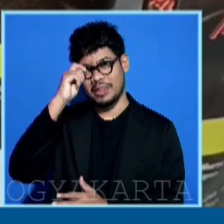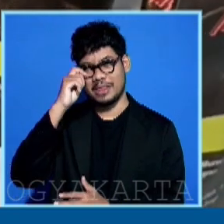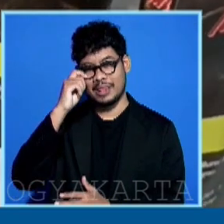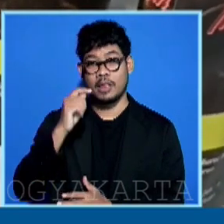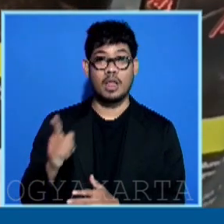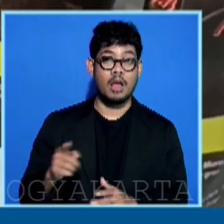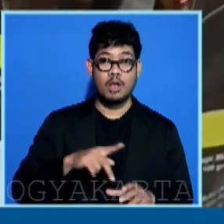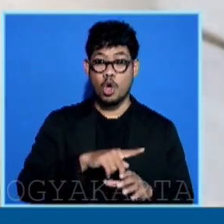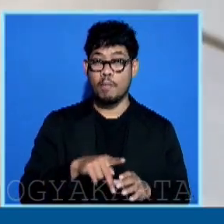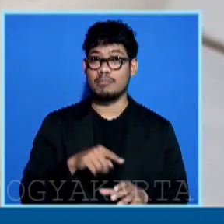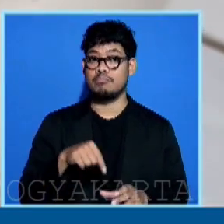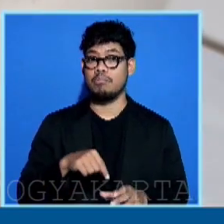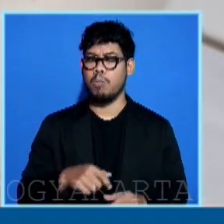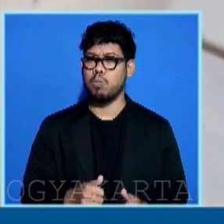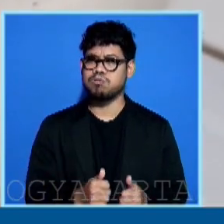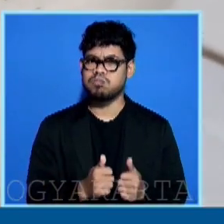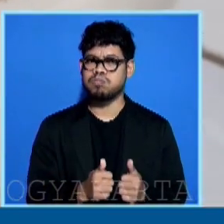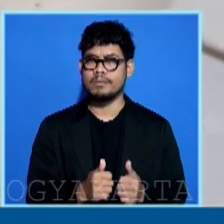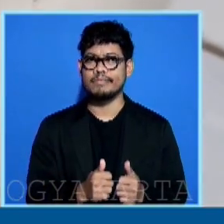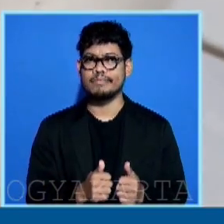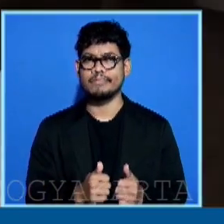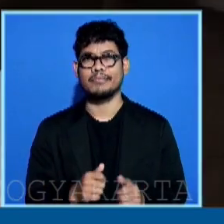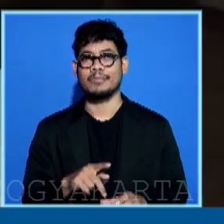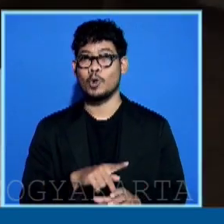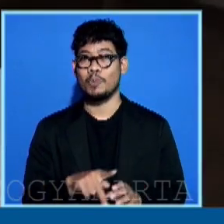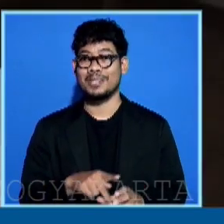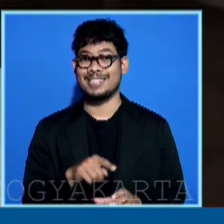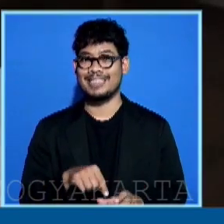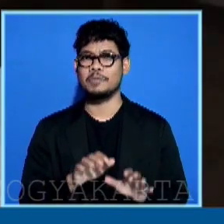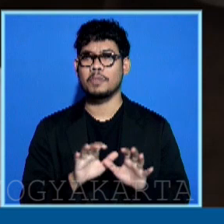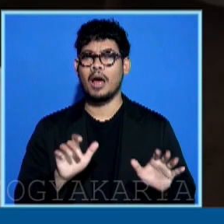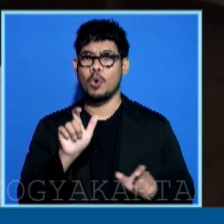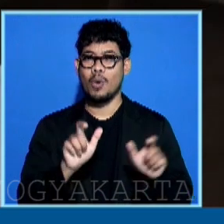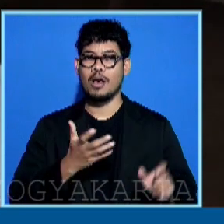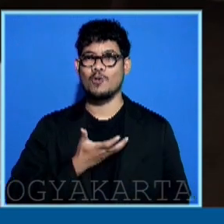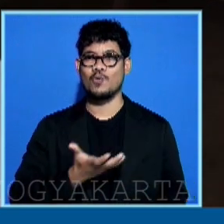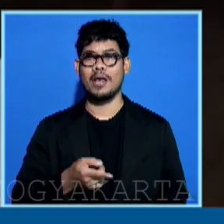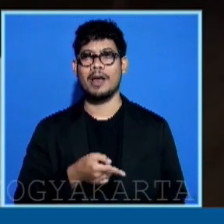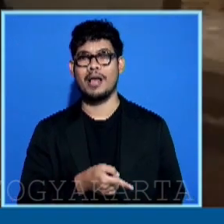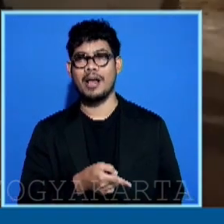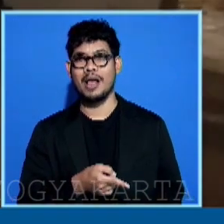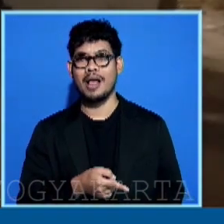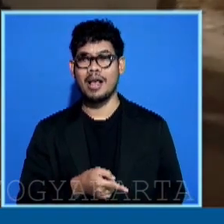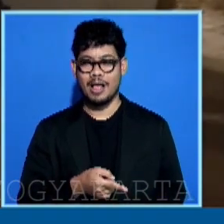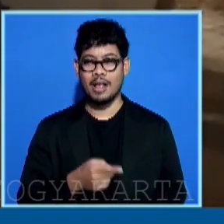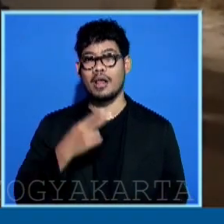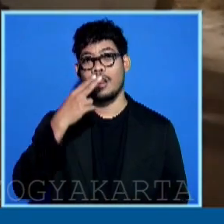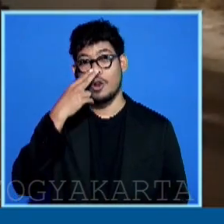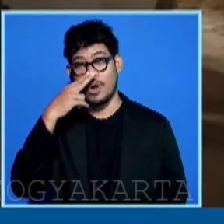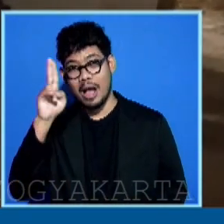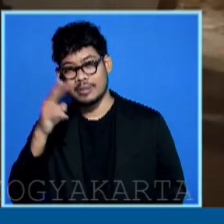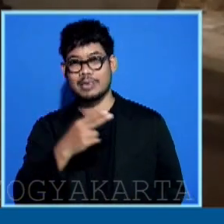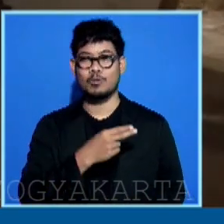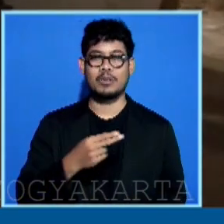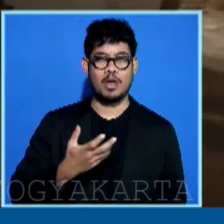asilening kadang t laladan men dipuneniing pen nasal kepcari saben wulanipun